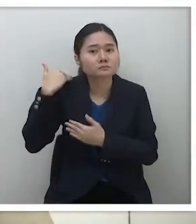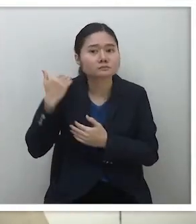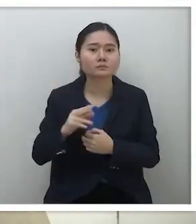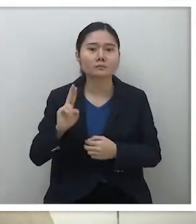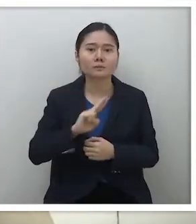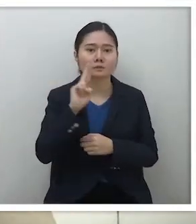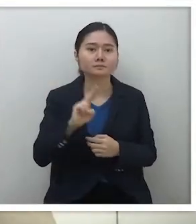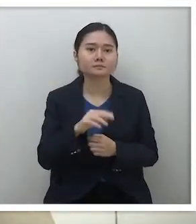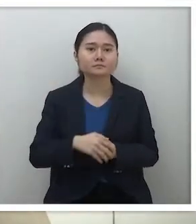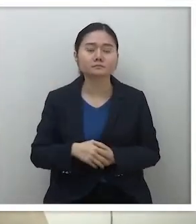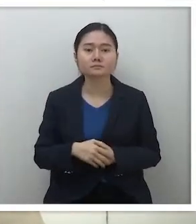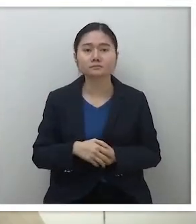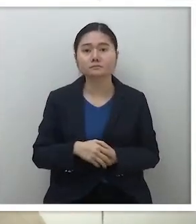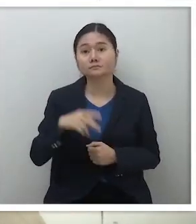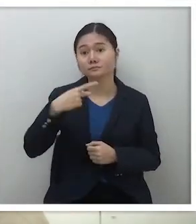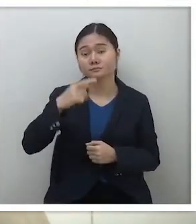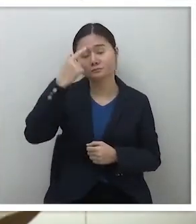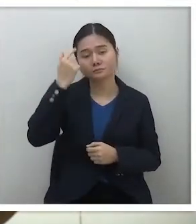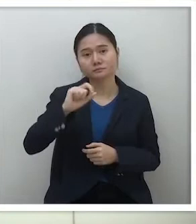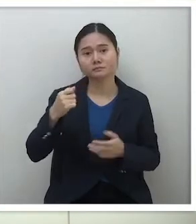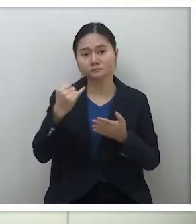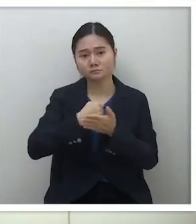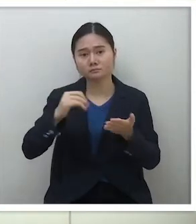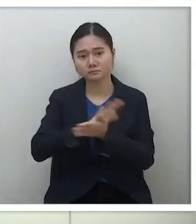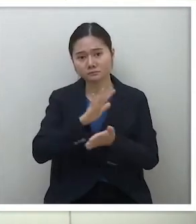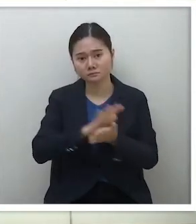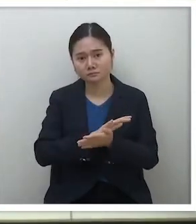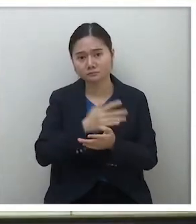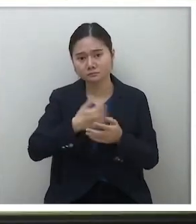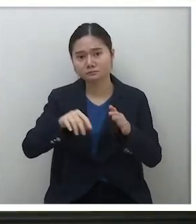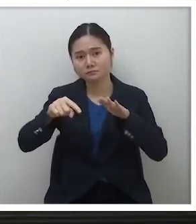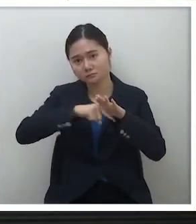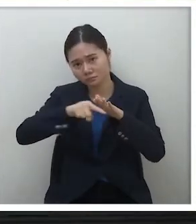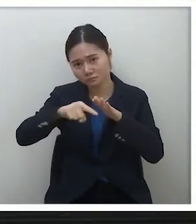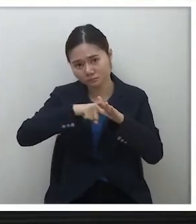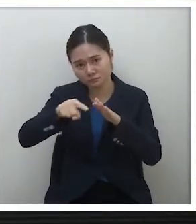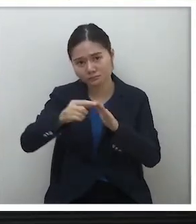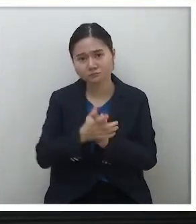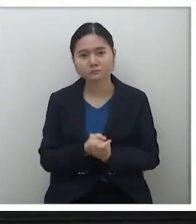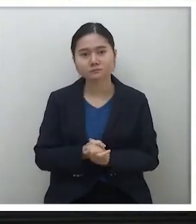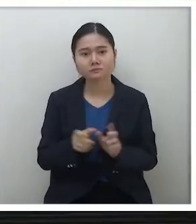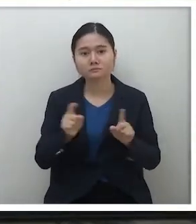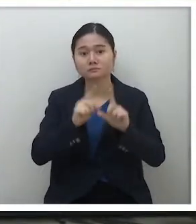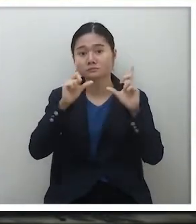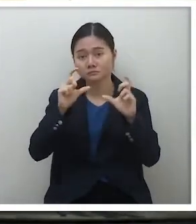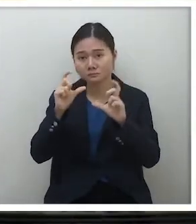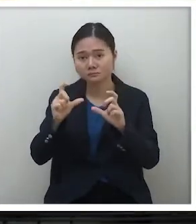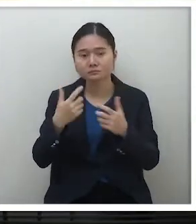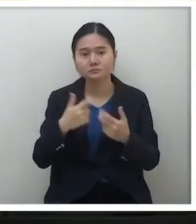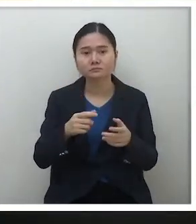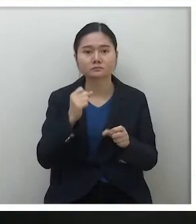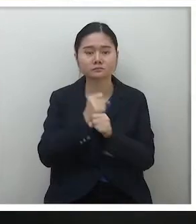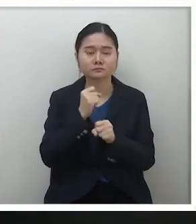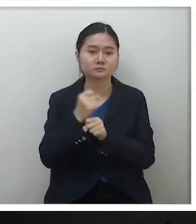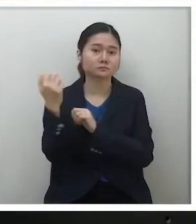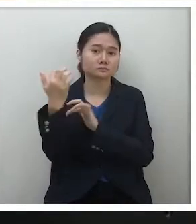ใช้ปากกากับดินสอจริงๆใช่ไหมครับวาดลงกระดาษแล้วก็ไปสแกนหรือถ่ายรูปแล้วค่อยเอามาเข้า